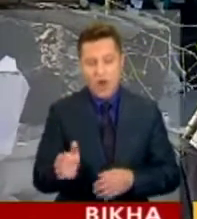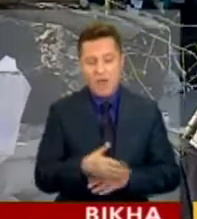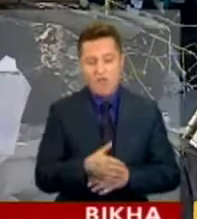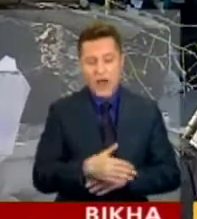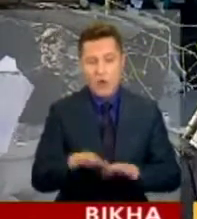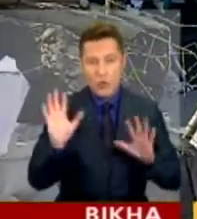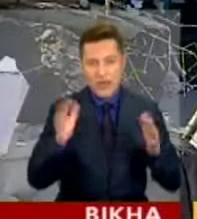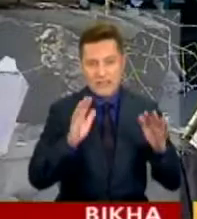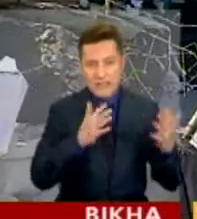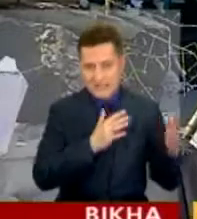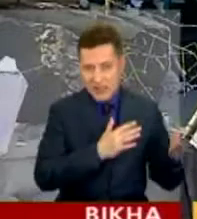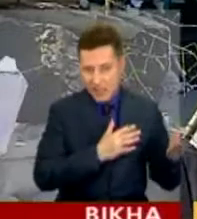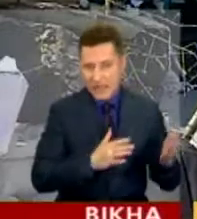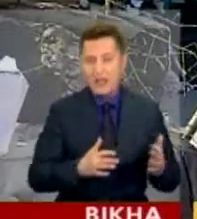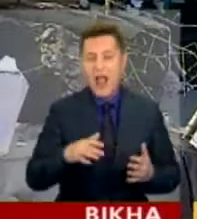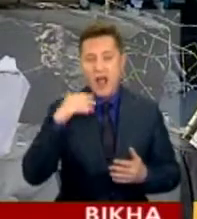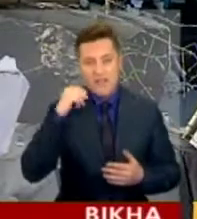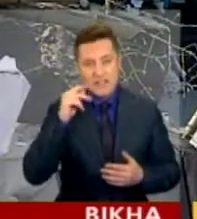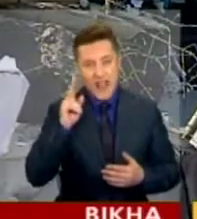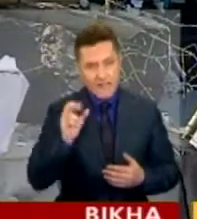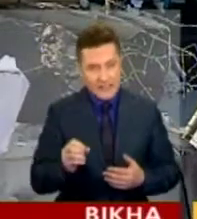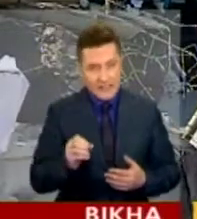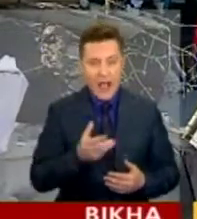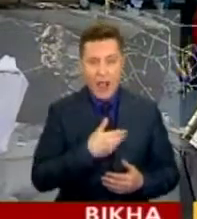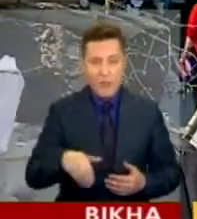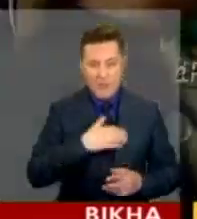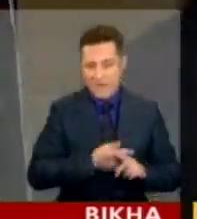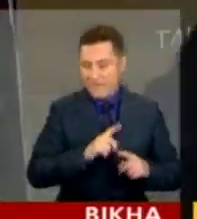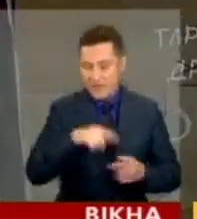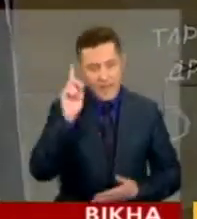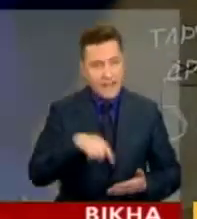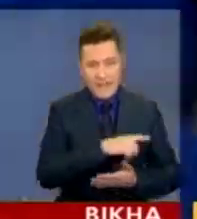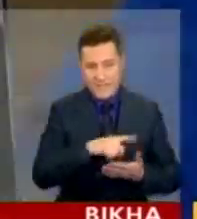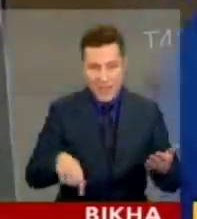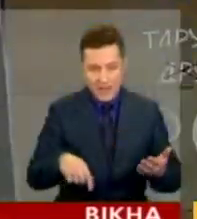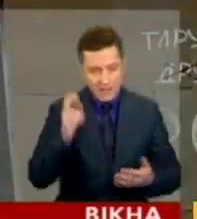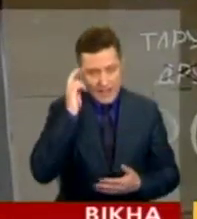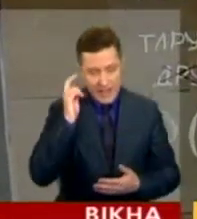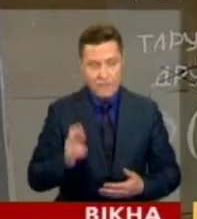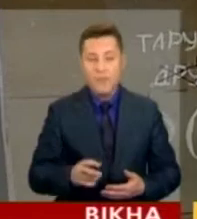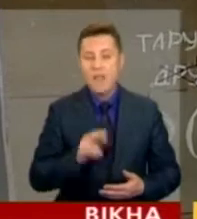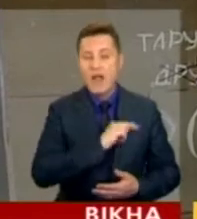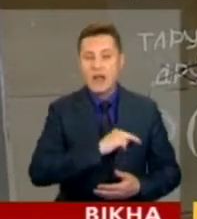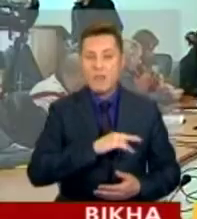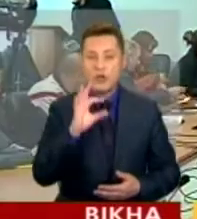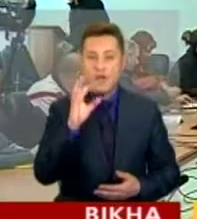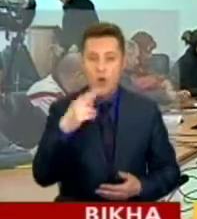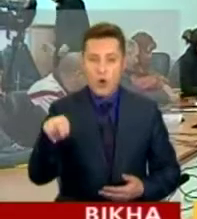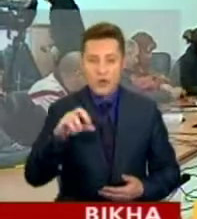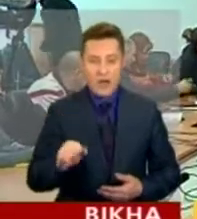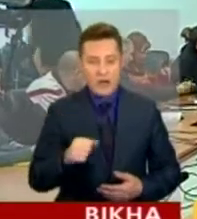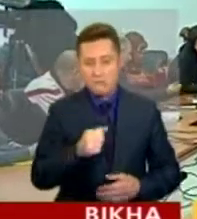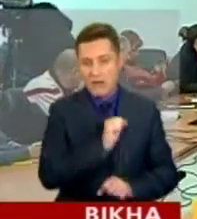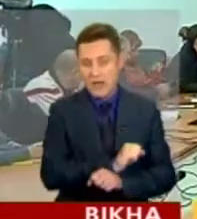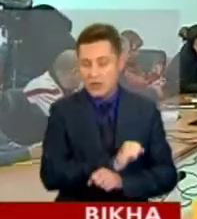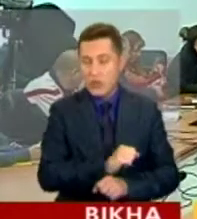мариупольских событиях, в событиях во Славянске. Мы во все это не верим. Робота у Донецькій ОДА вже другий тиждень паралізована. Будівля